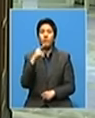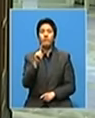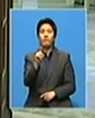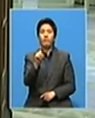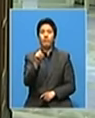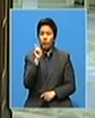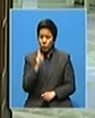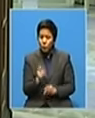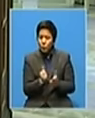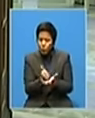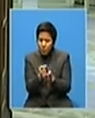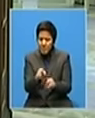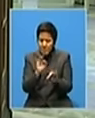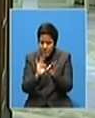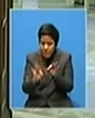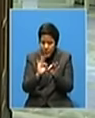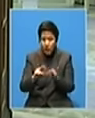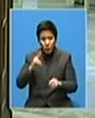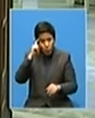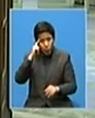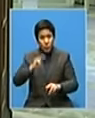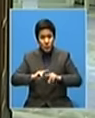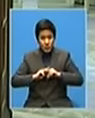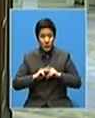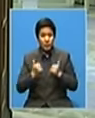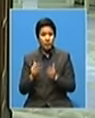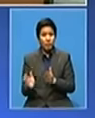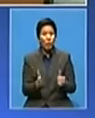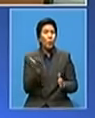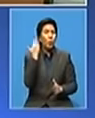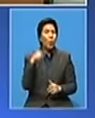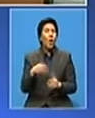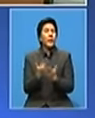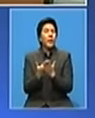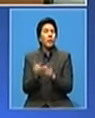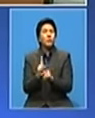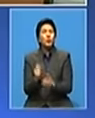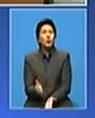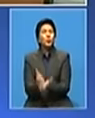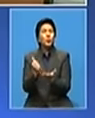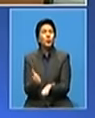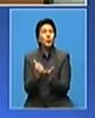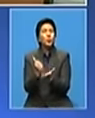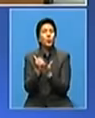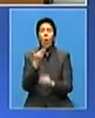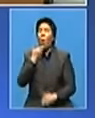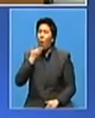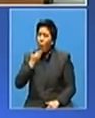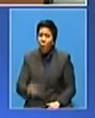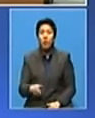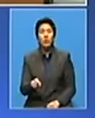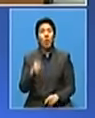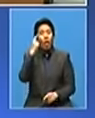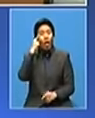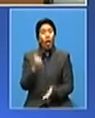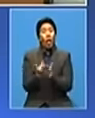ครับก็ต้องใช้อย่างประหยัดนะในช่วงที่ผ่านมานั้นมันมีการบิดเบือนโครงสร้างราคาพลังงานมานานนะครับไปชดเชยกันไปกันมาผมก็อย